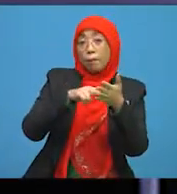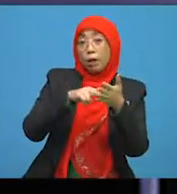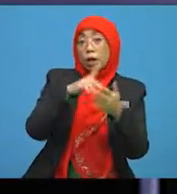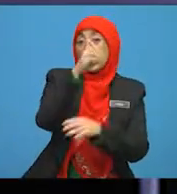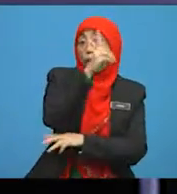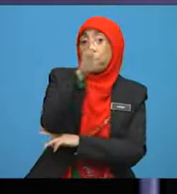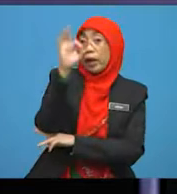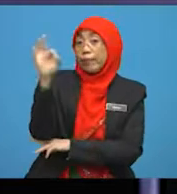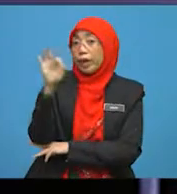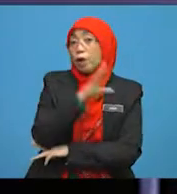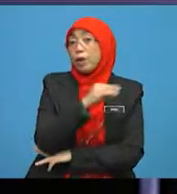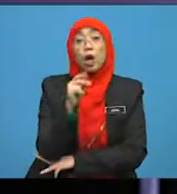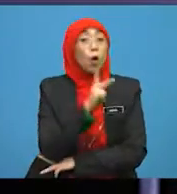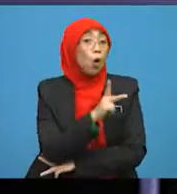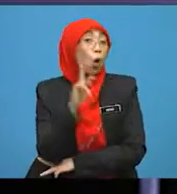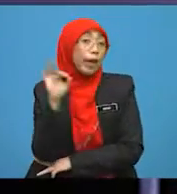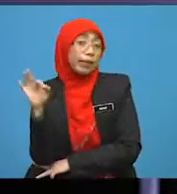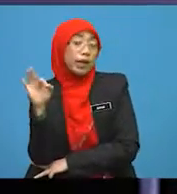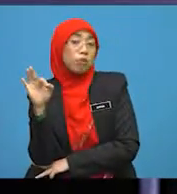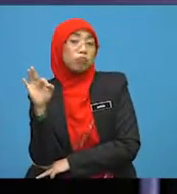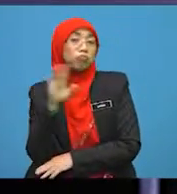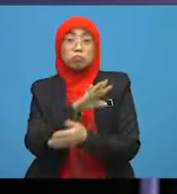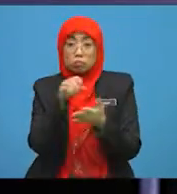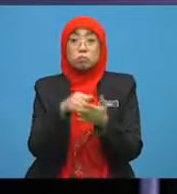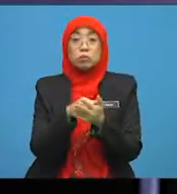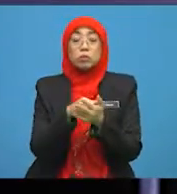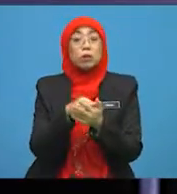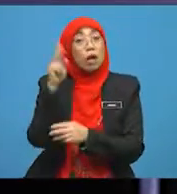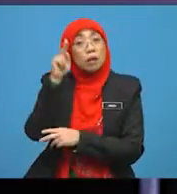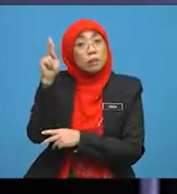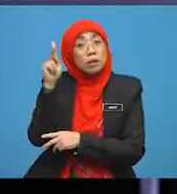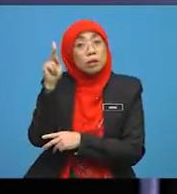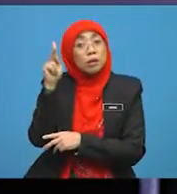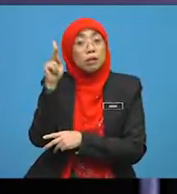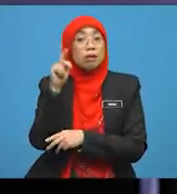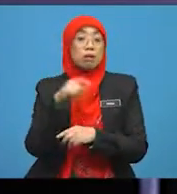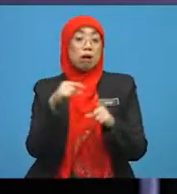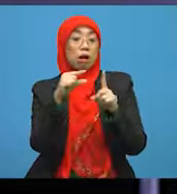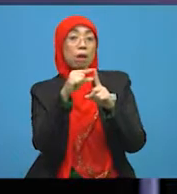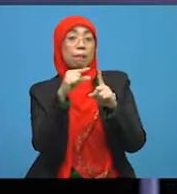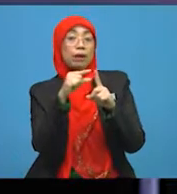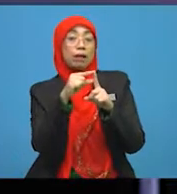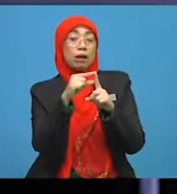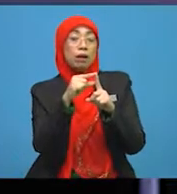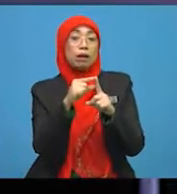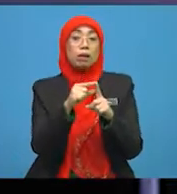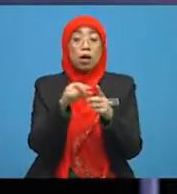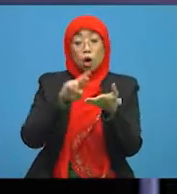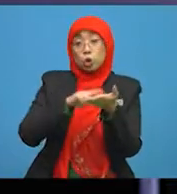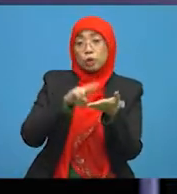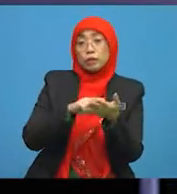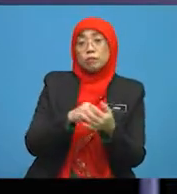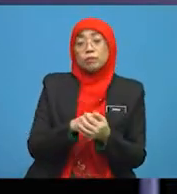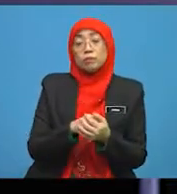dan makna konotatif dan subtajuk konsep perkataan dan rujukan.